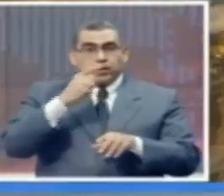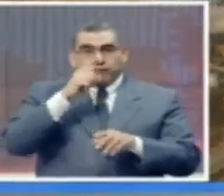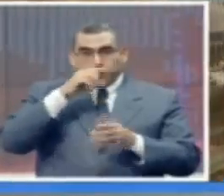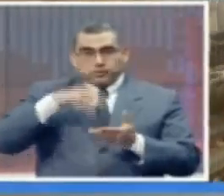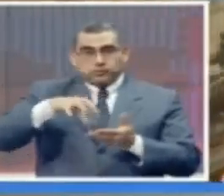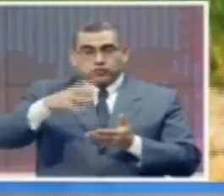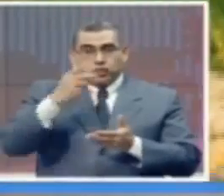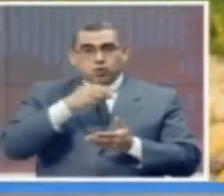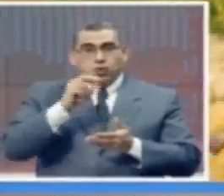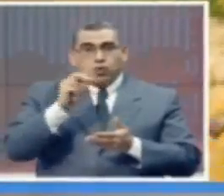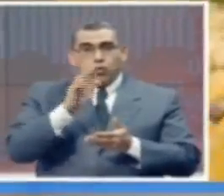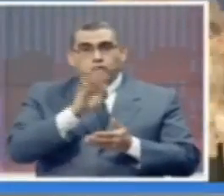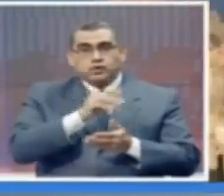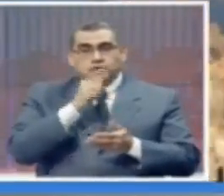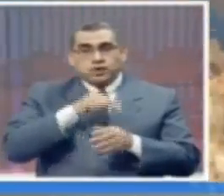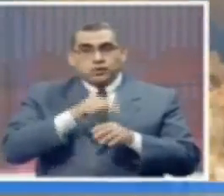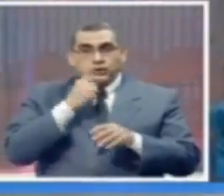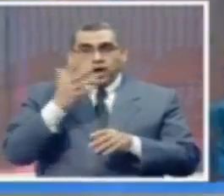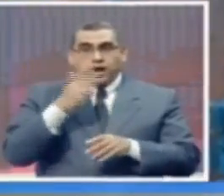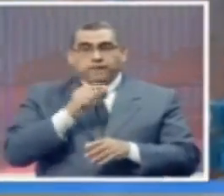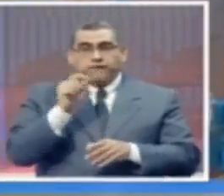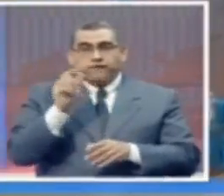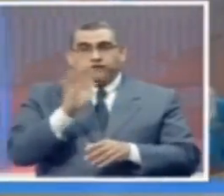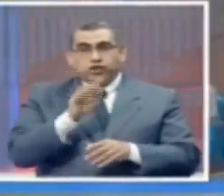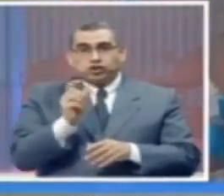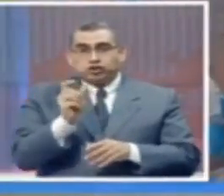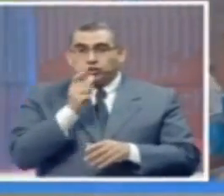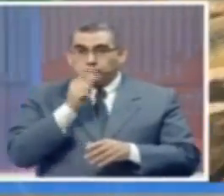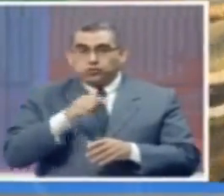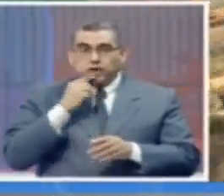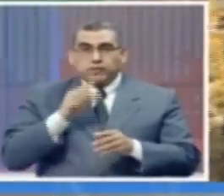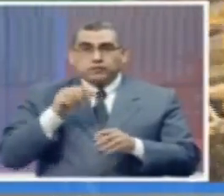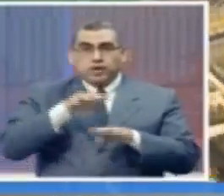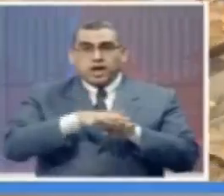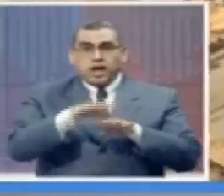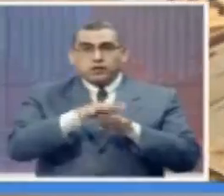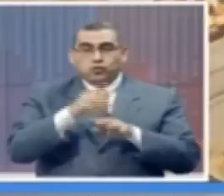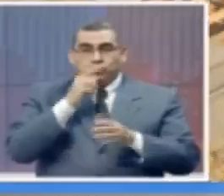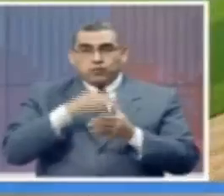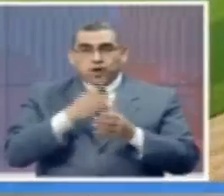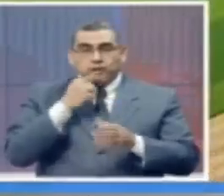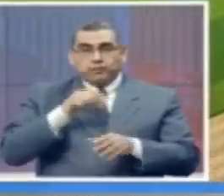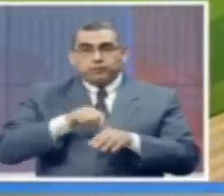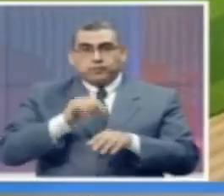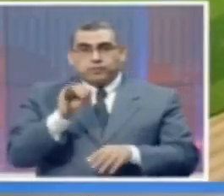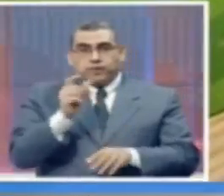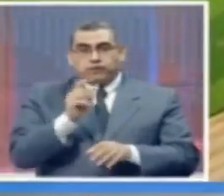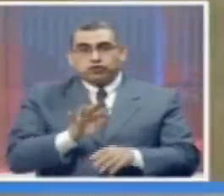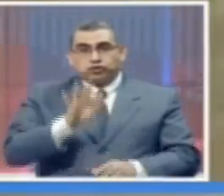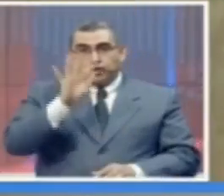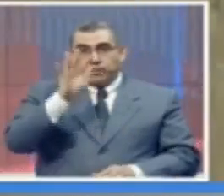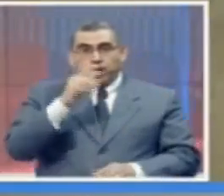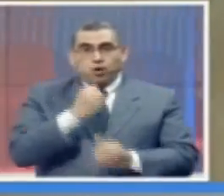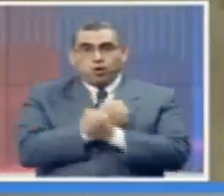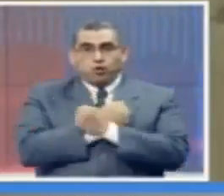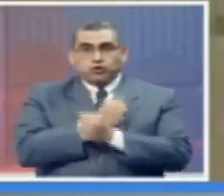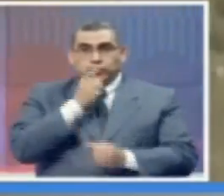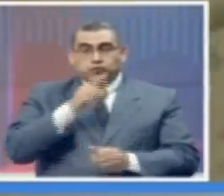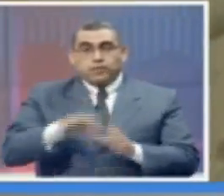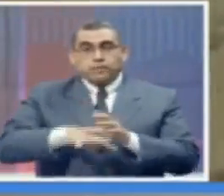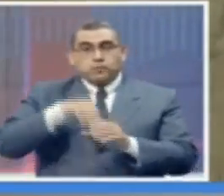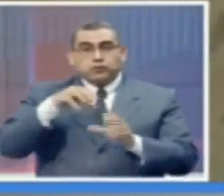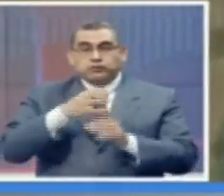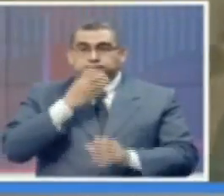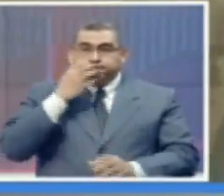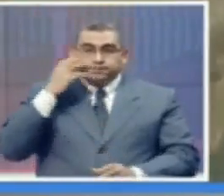قوس، كلبشة، دراو، الفشن، بديل خزان أسوان، أبو تيج، منفلوط وشمال الأقصر. مشروعات